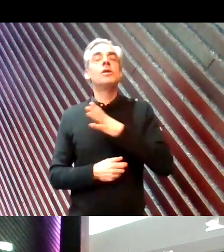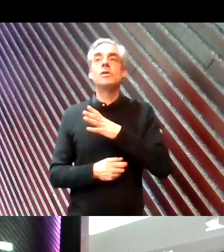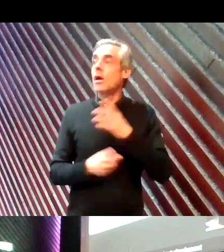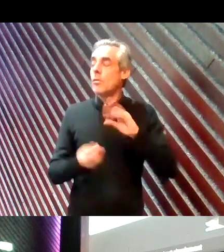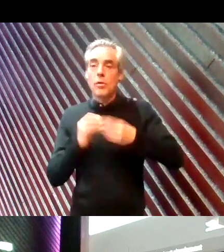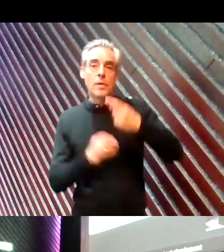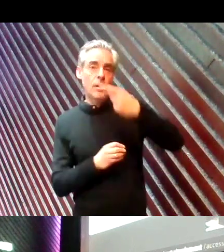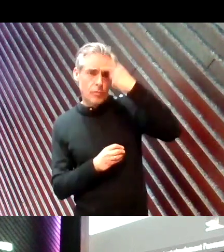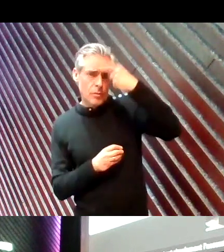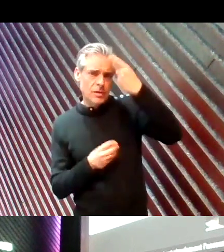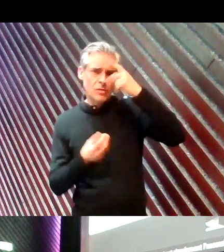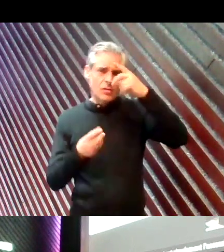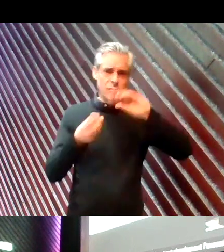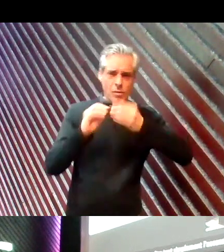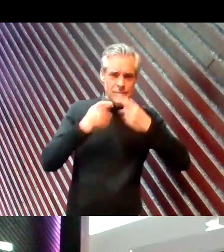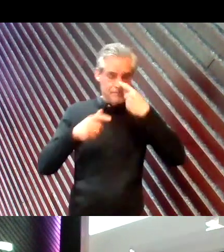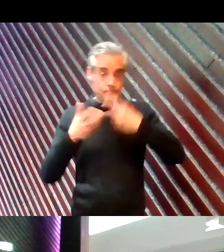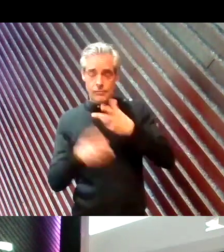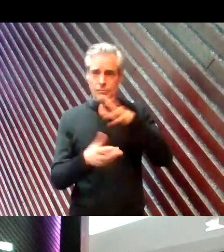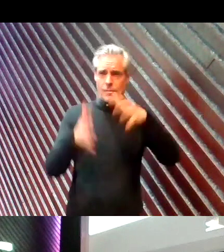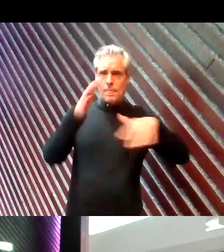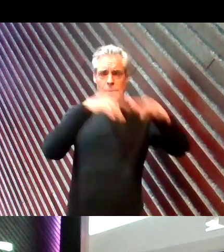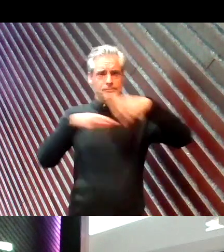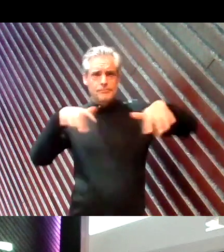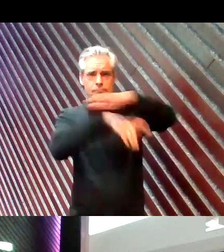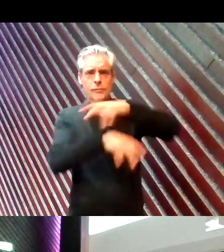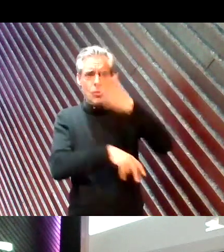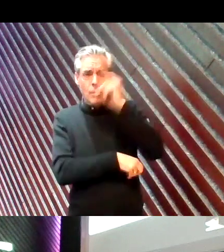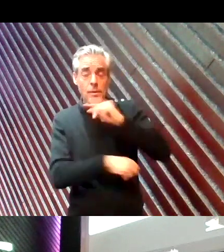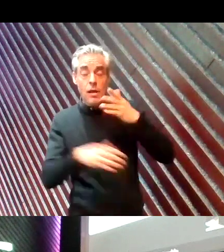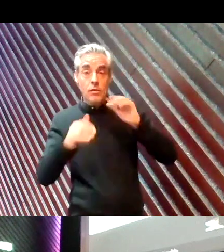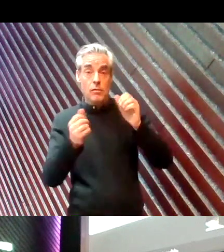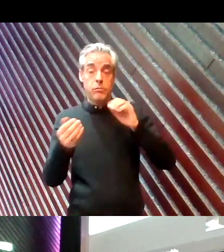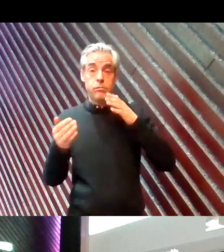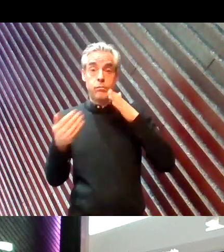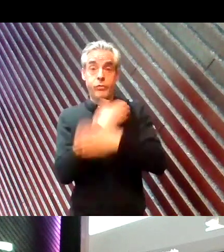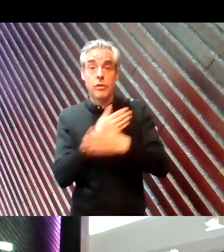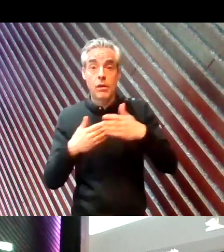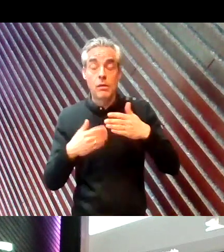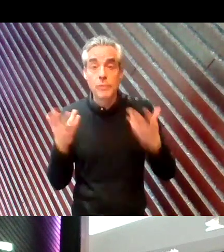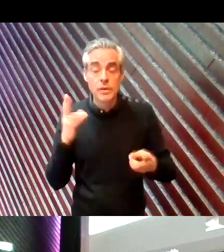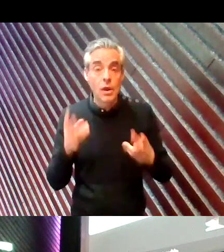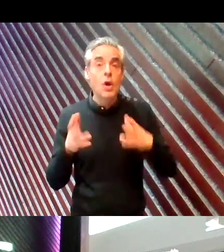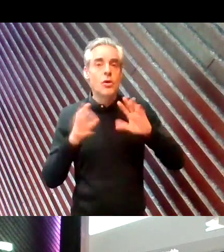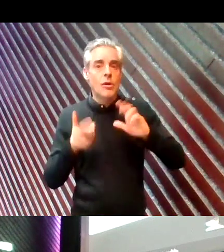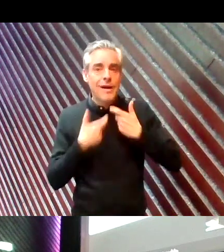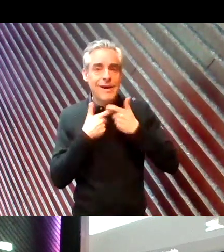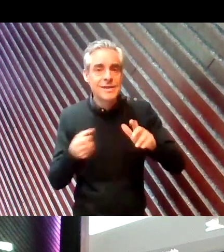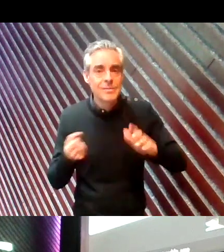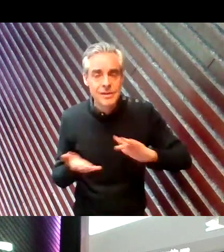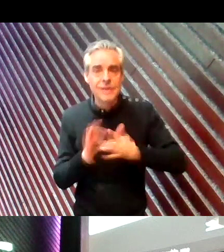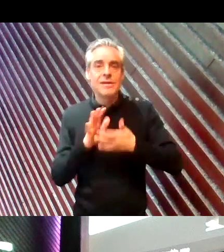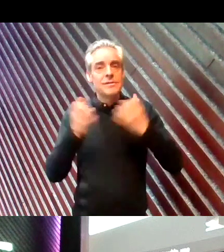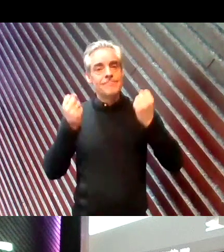trouble de la déficience intellectuelle, mais pas comprendre ce qui se passe et donc faire tout au travers. Comment on rend accessible ? Comment on